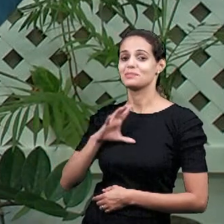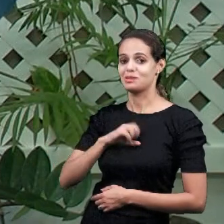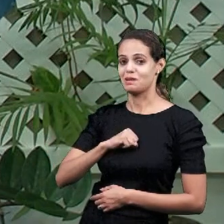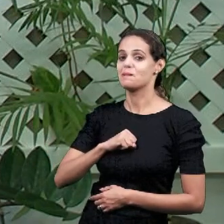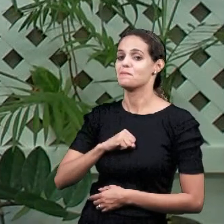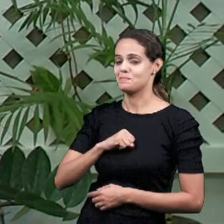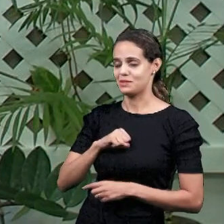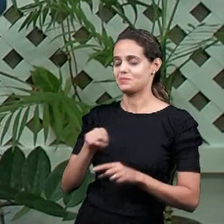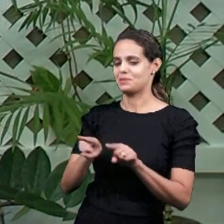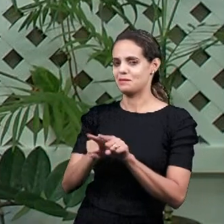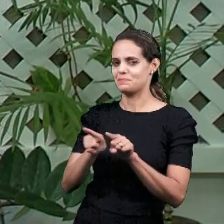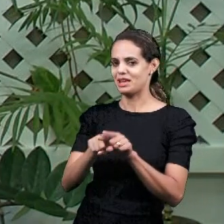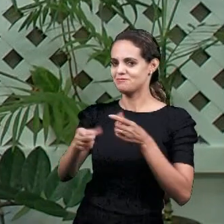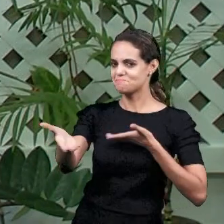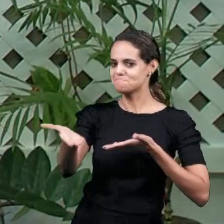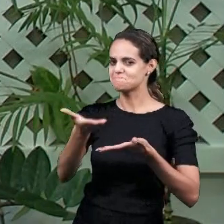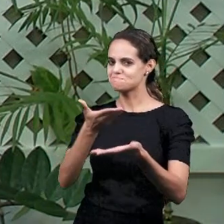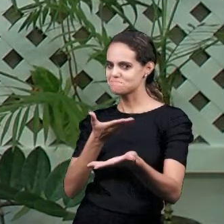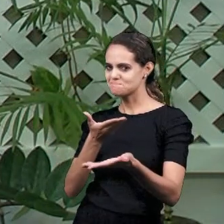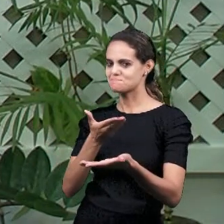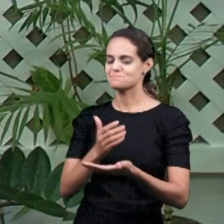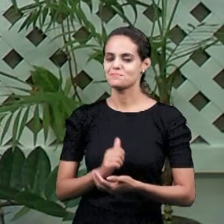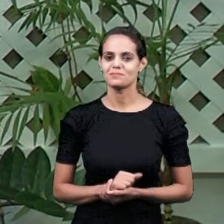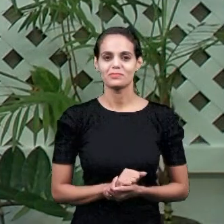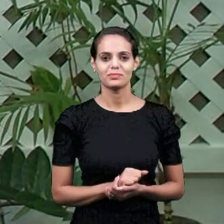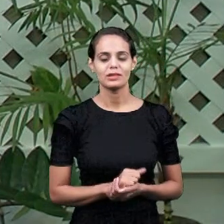faire une église ne porte